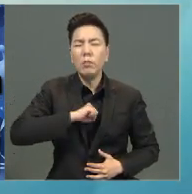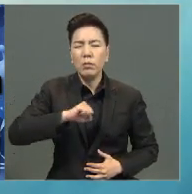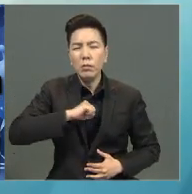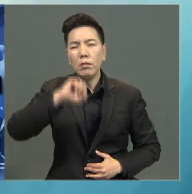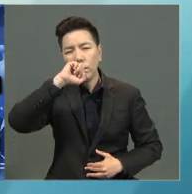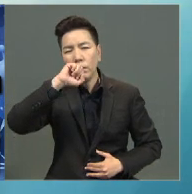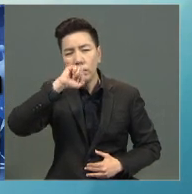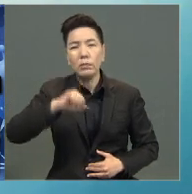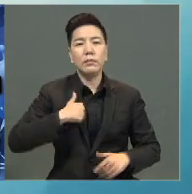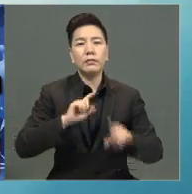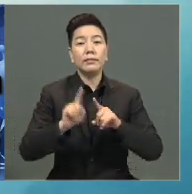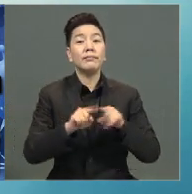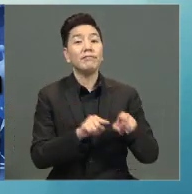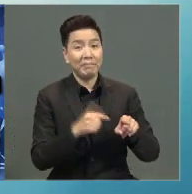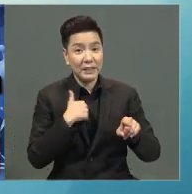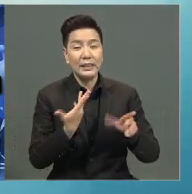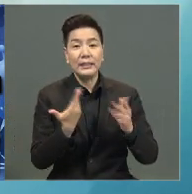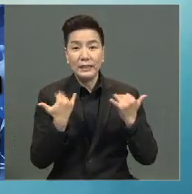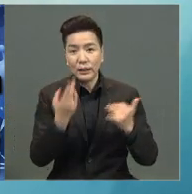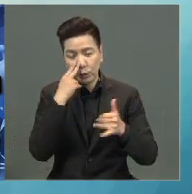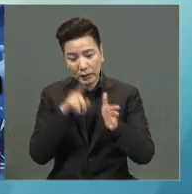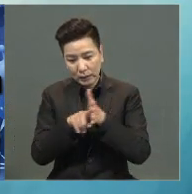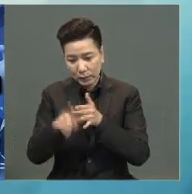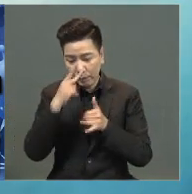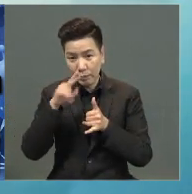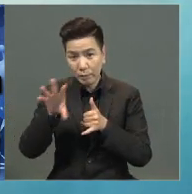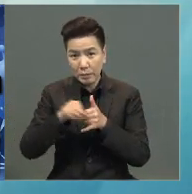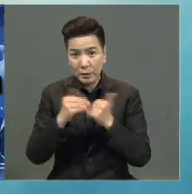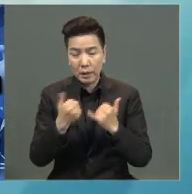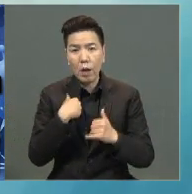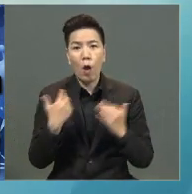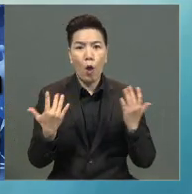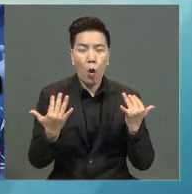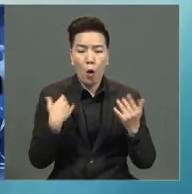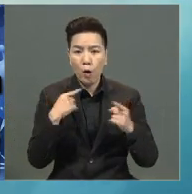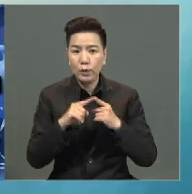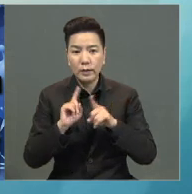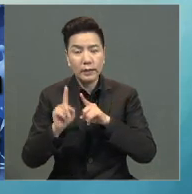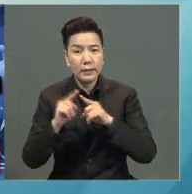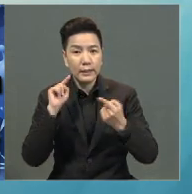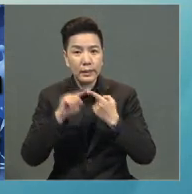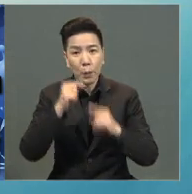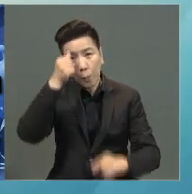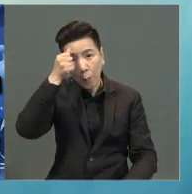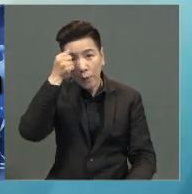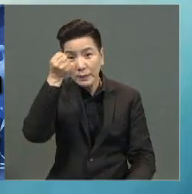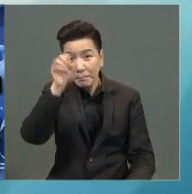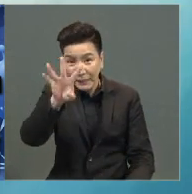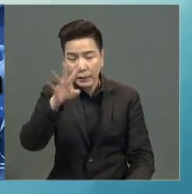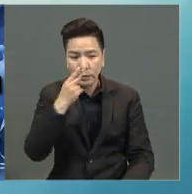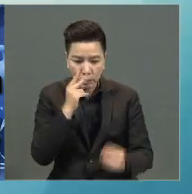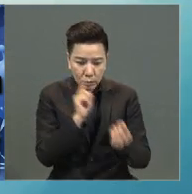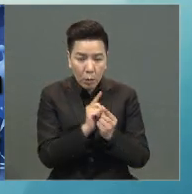ชื้อแล้วก็ที่สำคัญก็คือว่าถึงแม้เราจะรอนะครับจนถึง14วันก็จะพบว่า